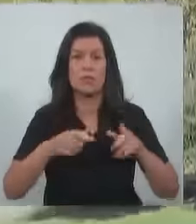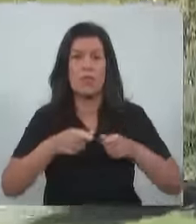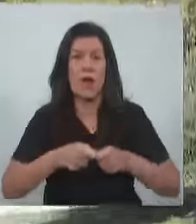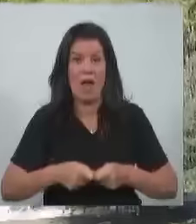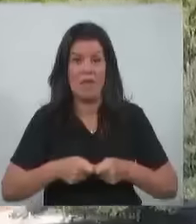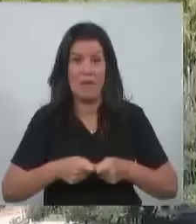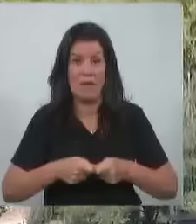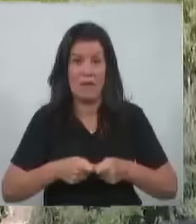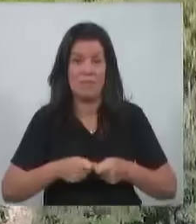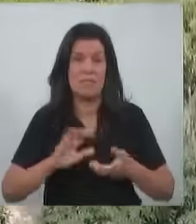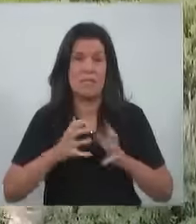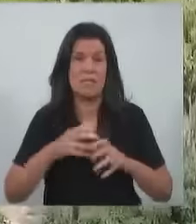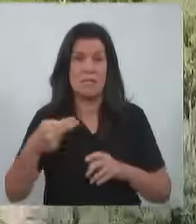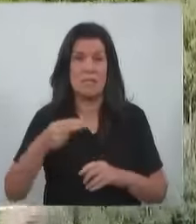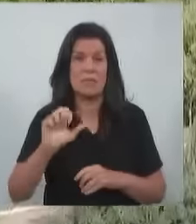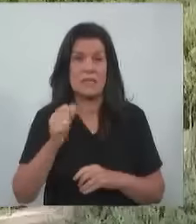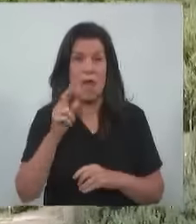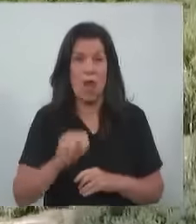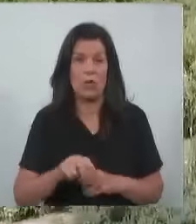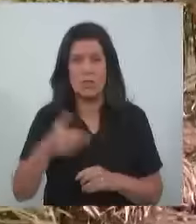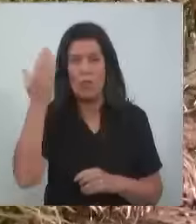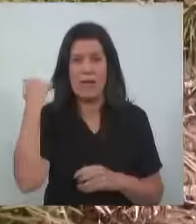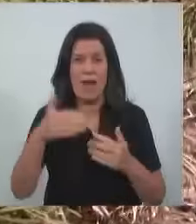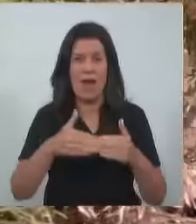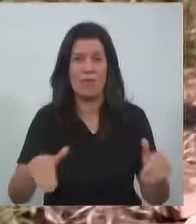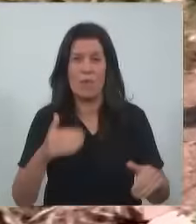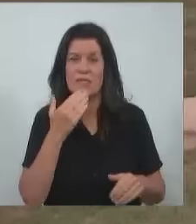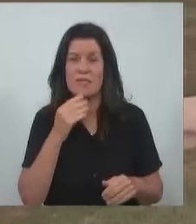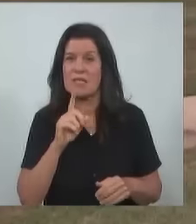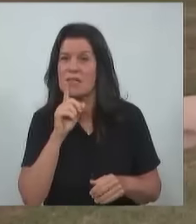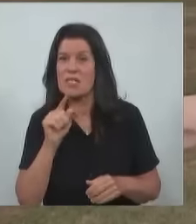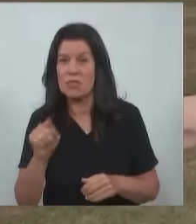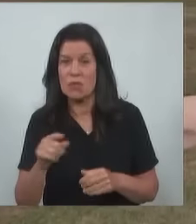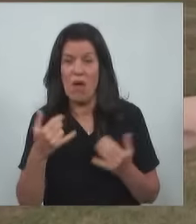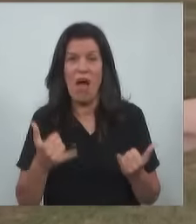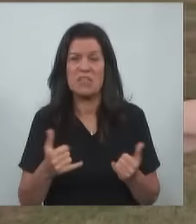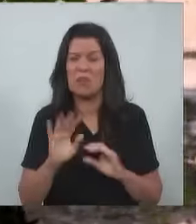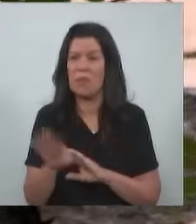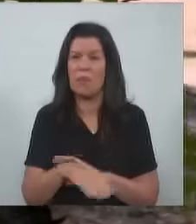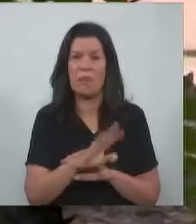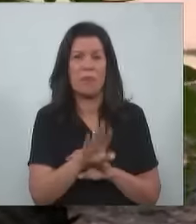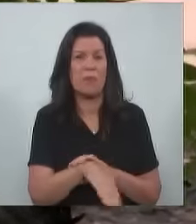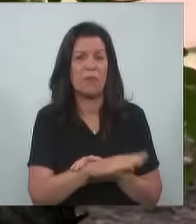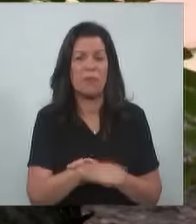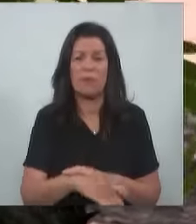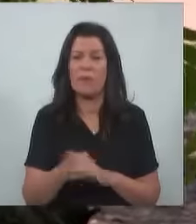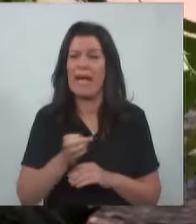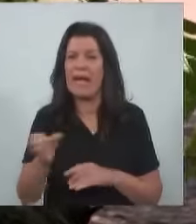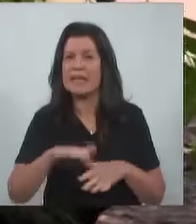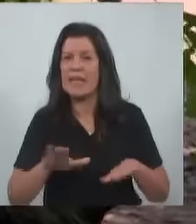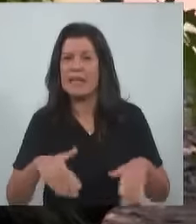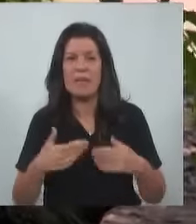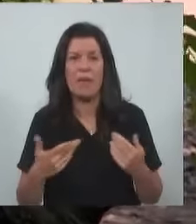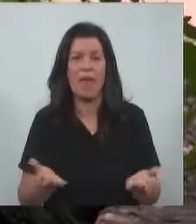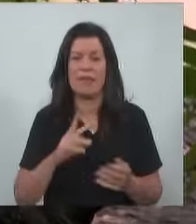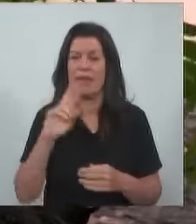גבול ישראל-סוריה של פעם, ומסביבה מבנים עזובים, בלי מקולת, בלי גן ילדים, בלי קהילה מתפקדת. הבית הזה